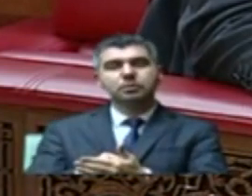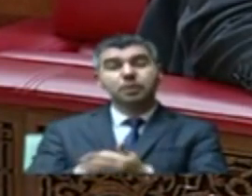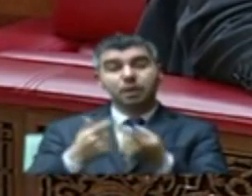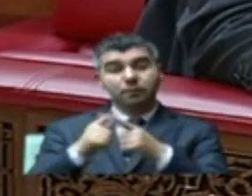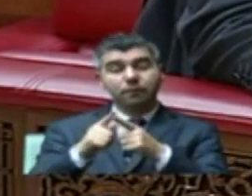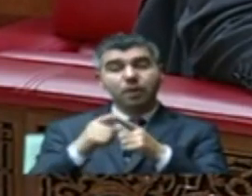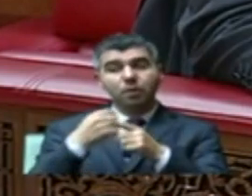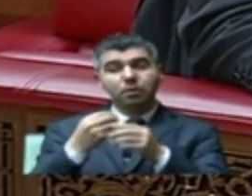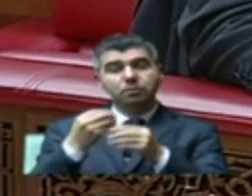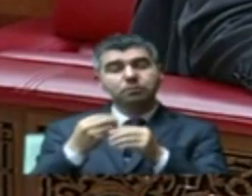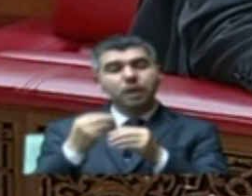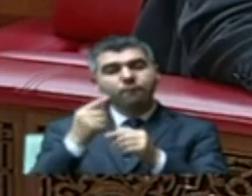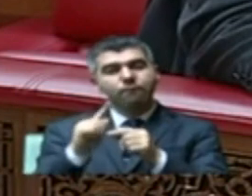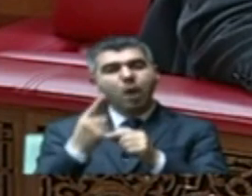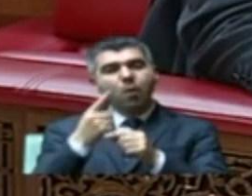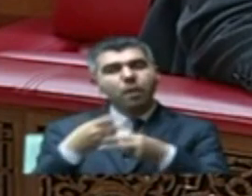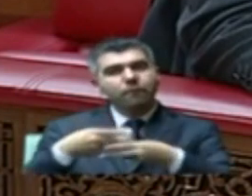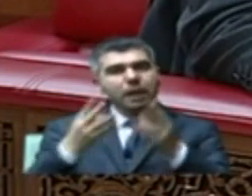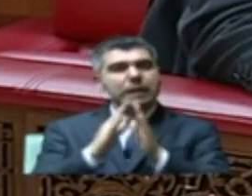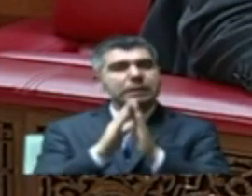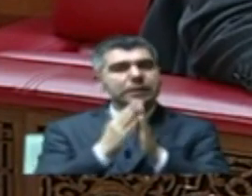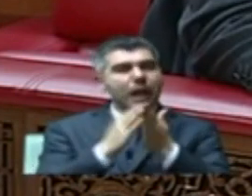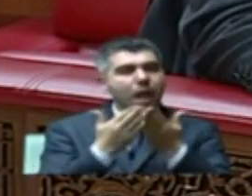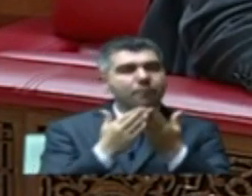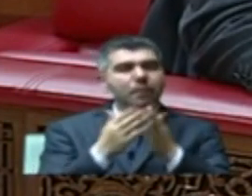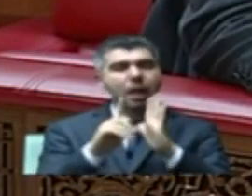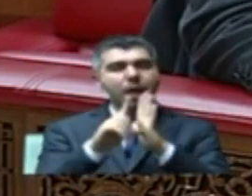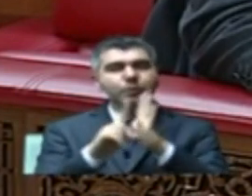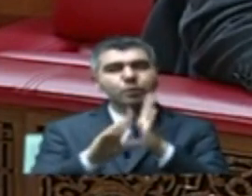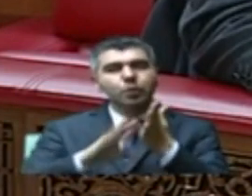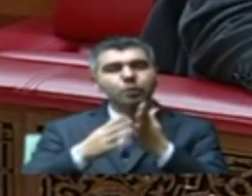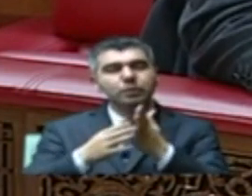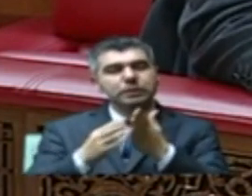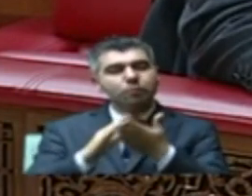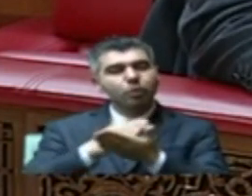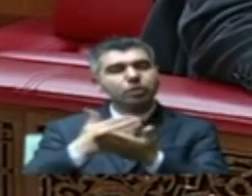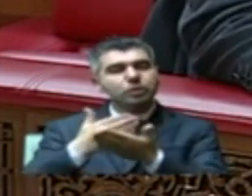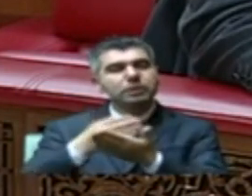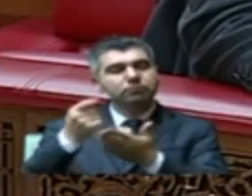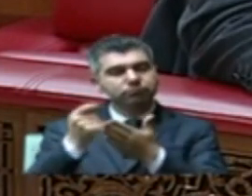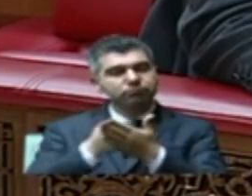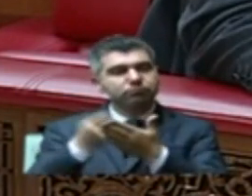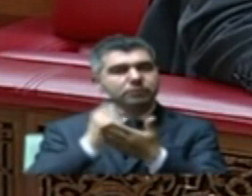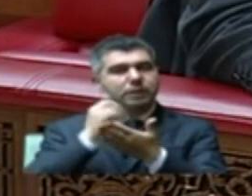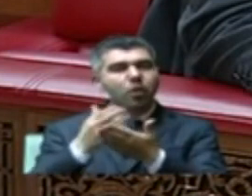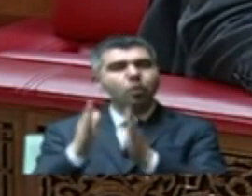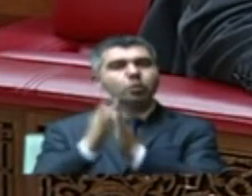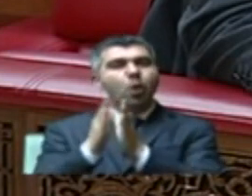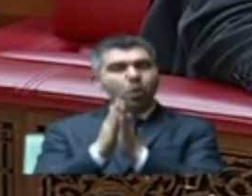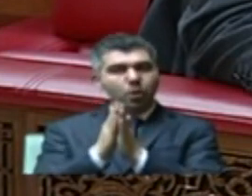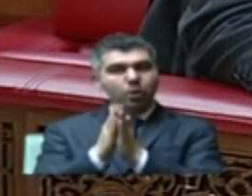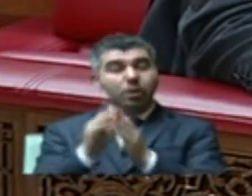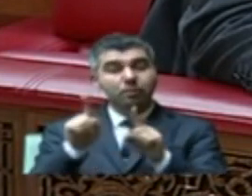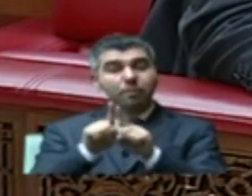والنصوص كمرحلة من مراحل التفعيل الرسمي للأمازيغ. ولكن الأساسي الآن هو أن التنظيم القضائي اليوم